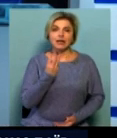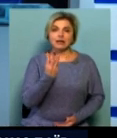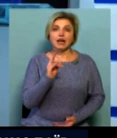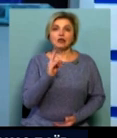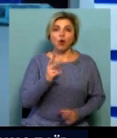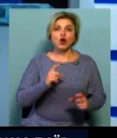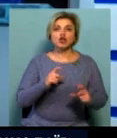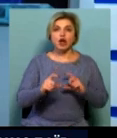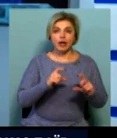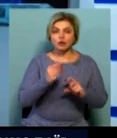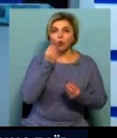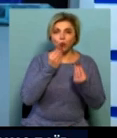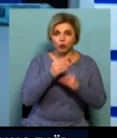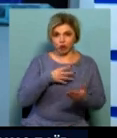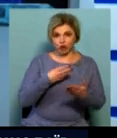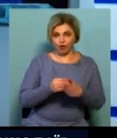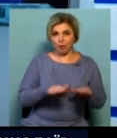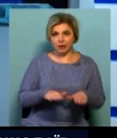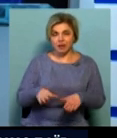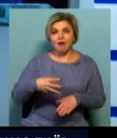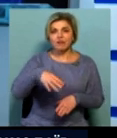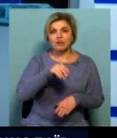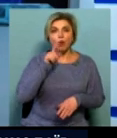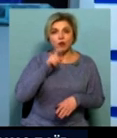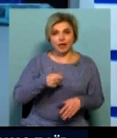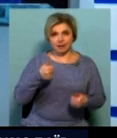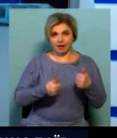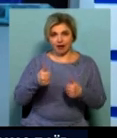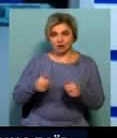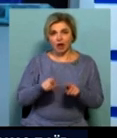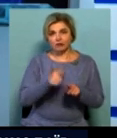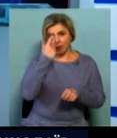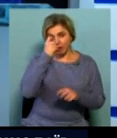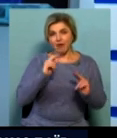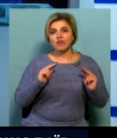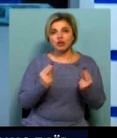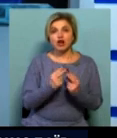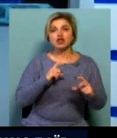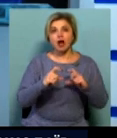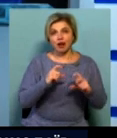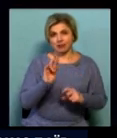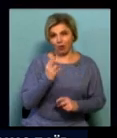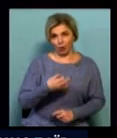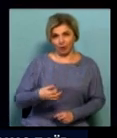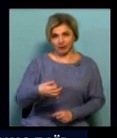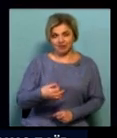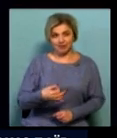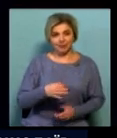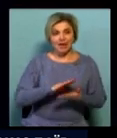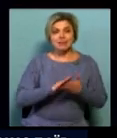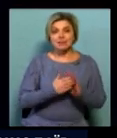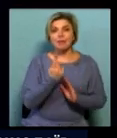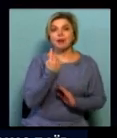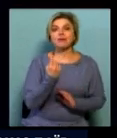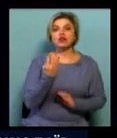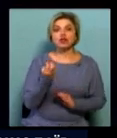миколаївських шахістів покращили свої позиції у всеукраїнському рейтингу. Про це повідомили у Федерації шахів Миколаївської області. Станом на